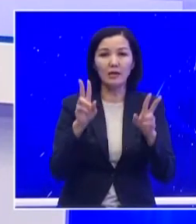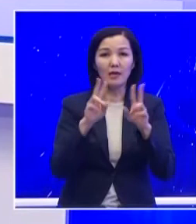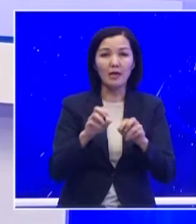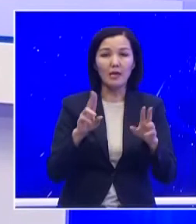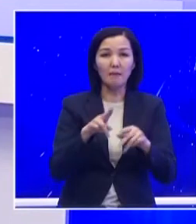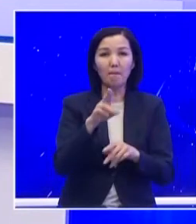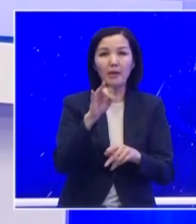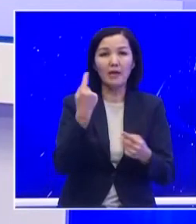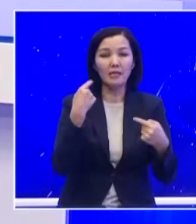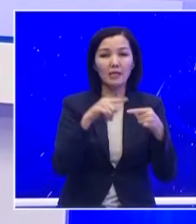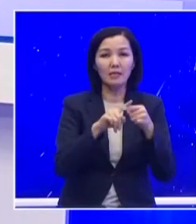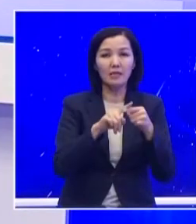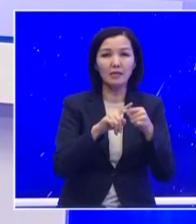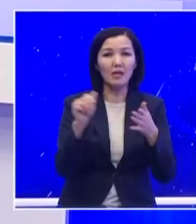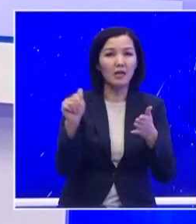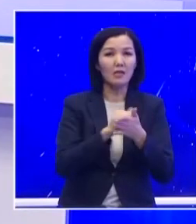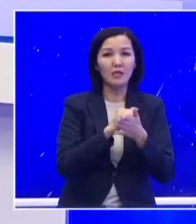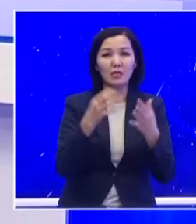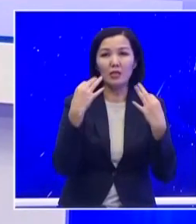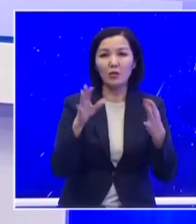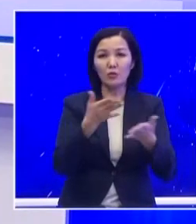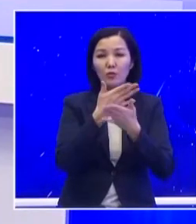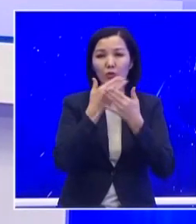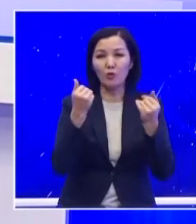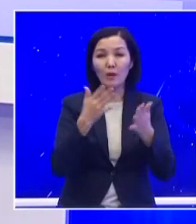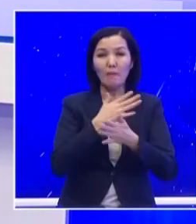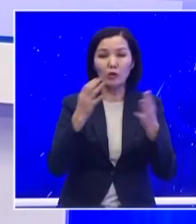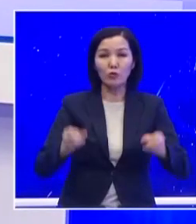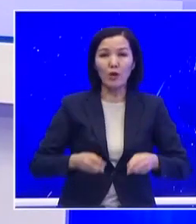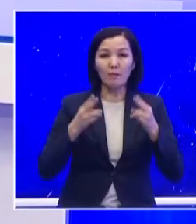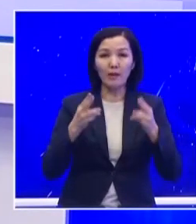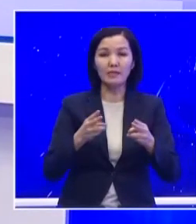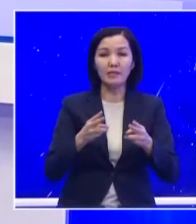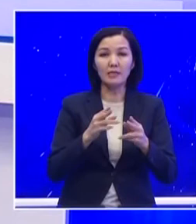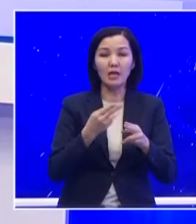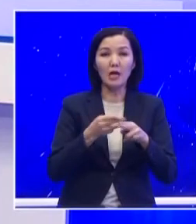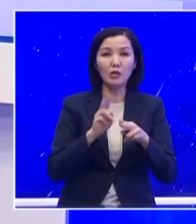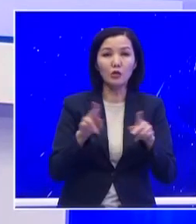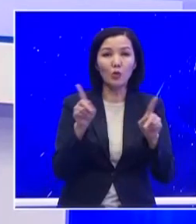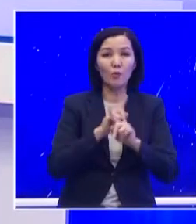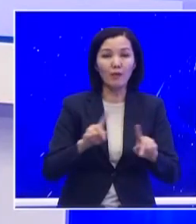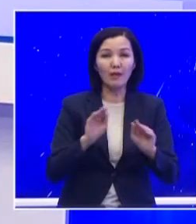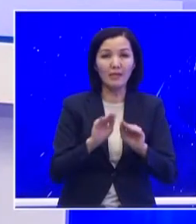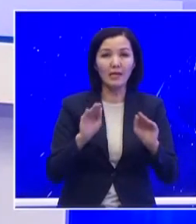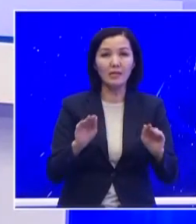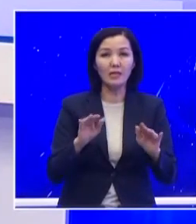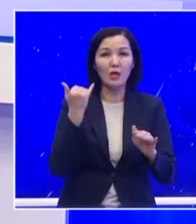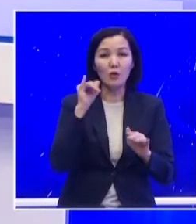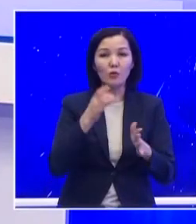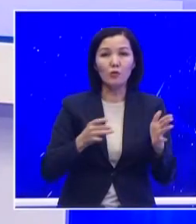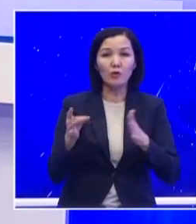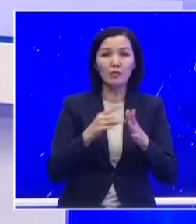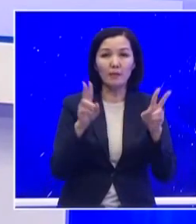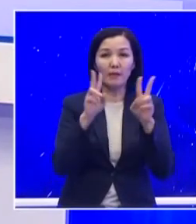пиротехнике. Несертифицированный товар представляет большую опасность, особенно для детей. Сотрудники отдела ЧС Уйгурского района